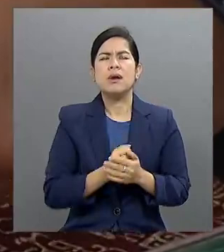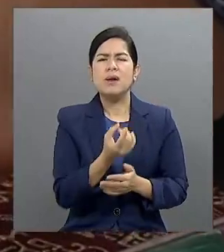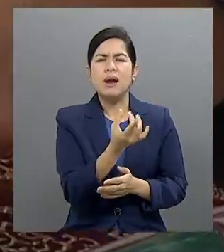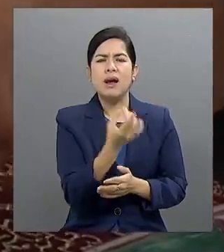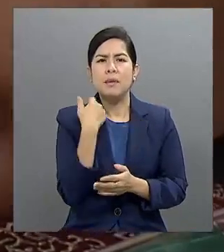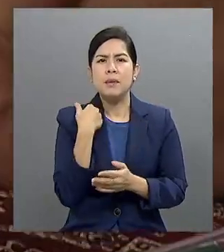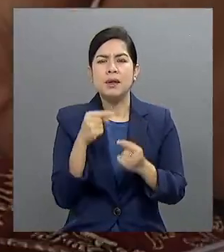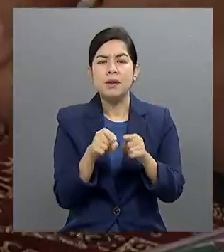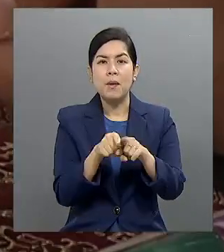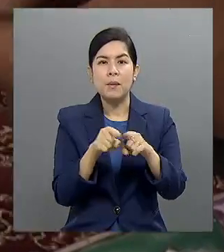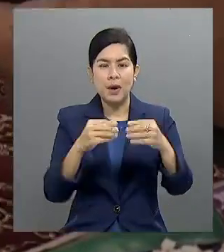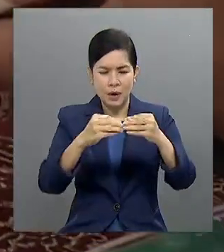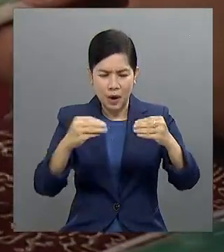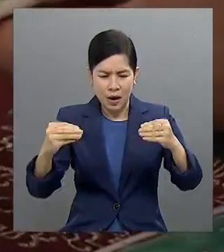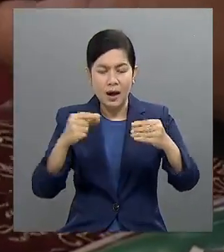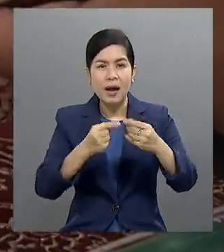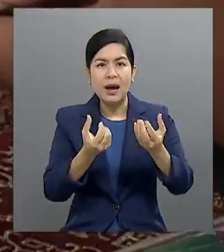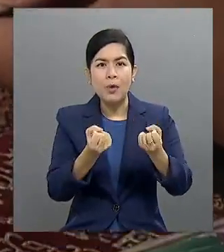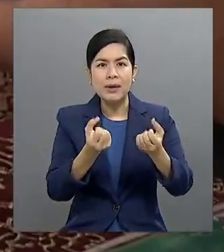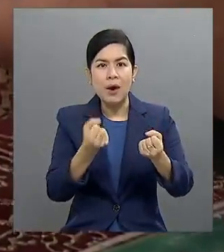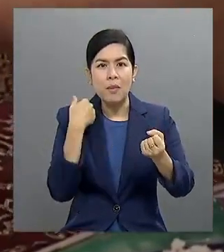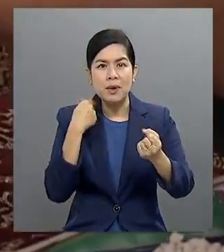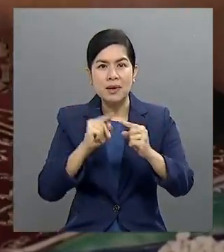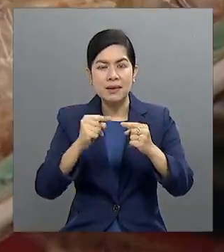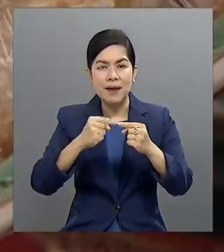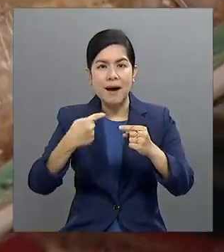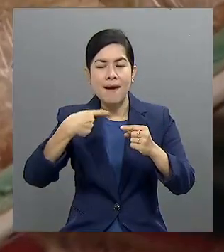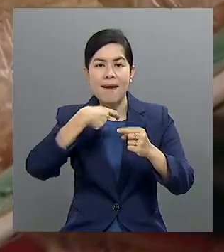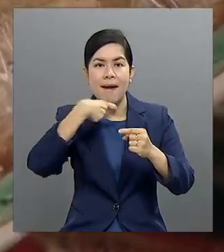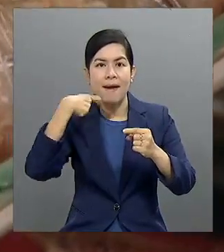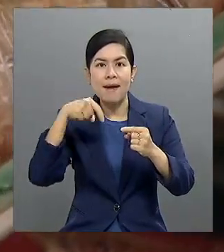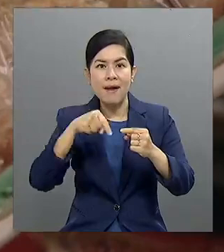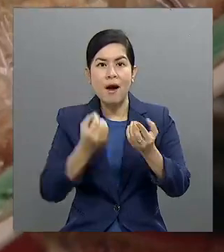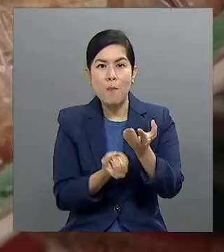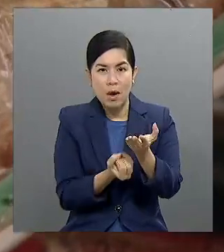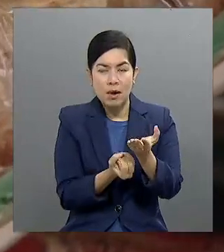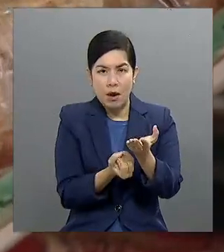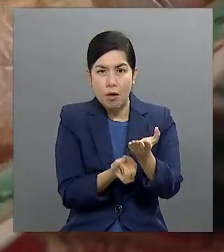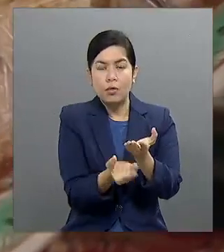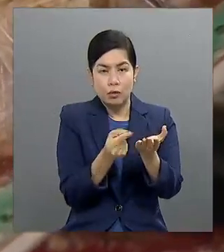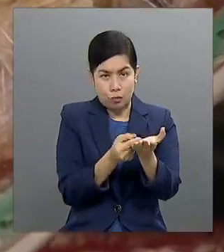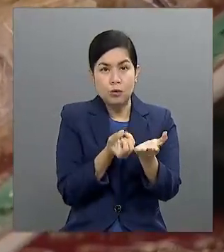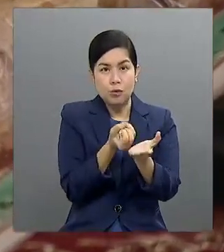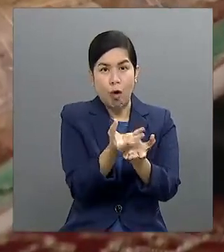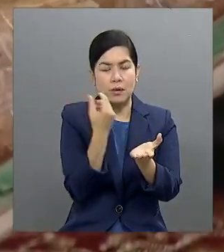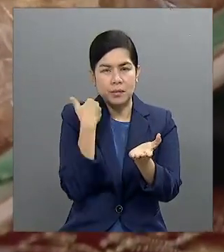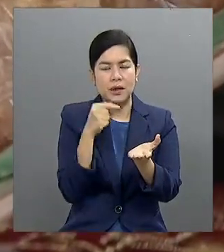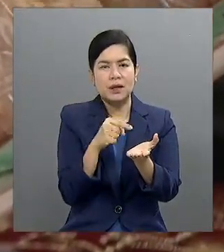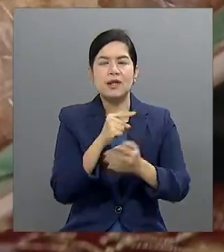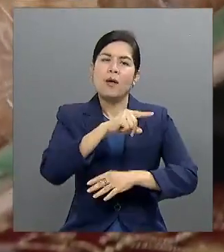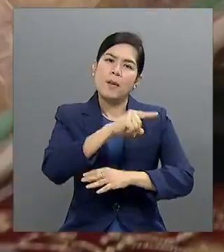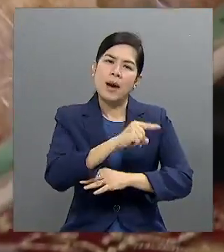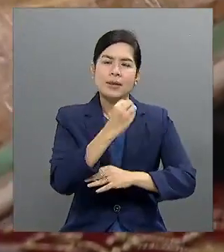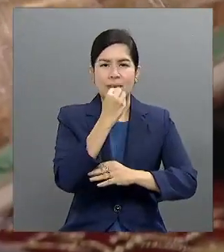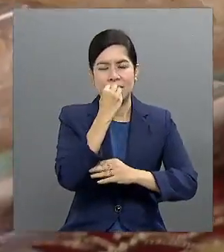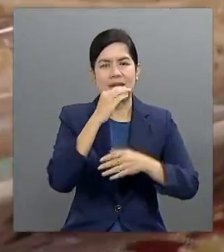องนะครับข้าวเหนียวพองเนี่ยครับเป็นข้าวพองที่ใช้วิธีการอบครับซึ่งจะได้เป็นของว่างยามบ่ายที่ทานกับน้ำชาได้นะครับช